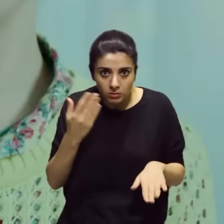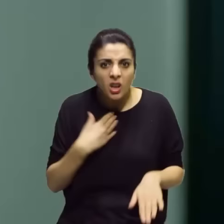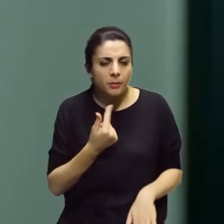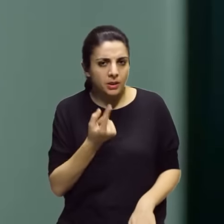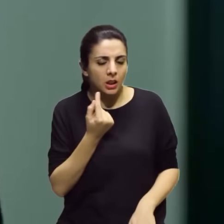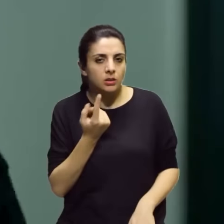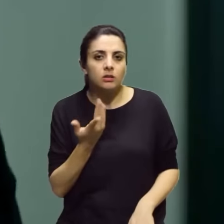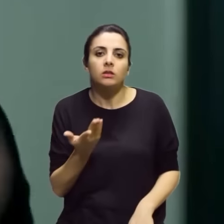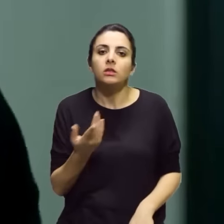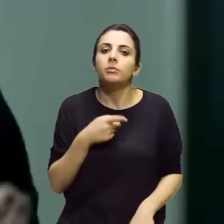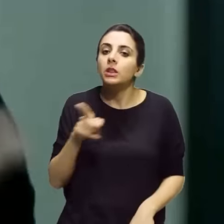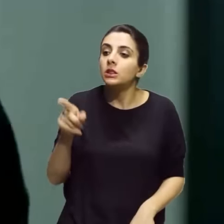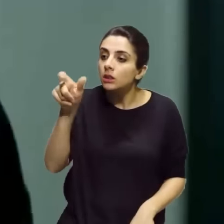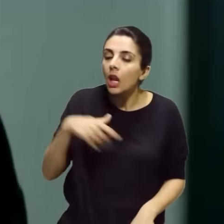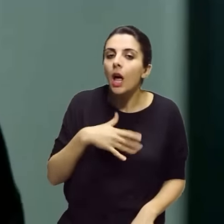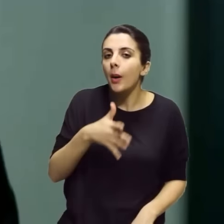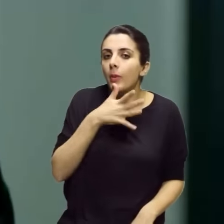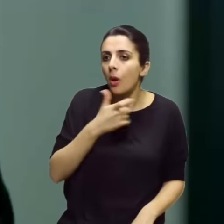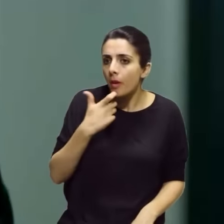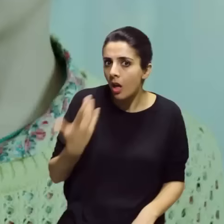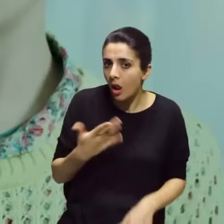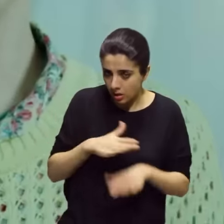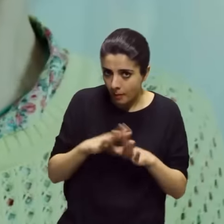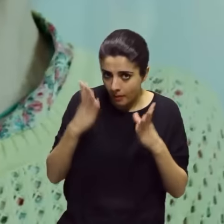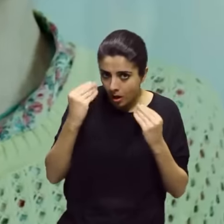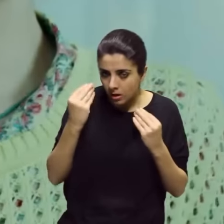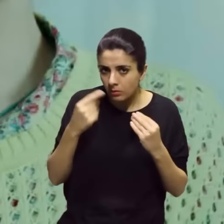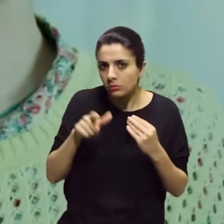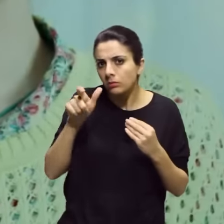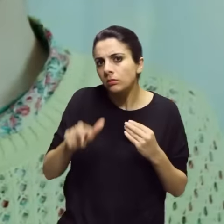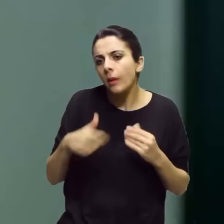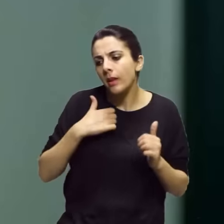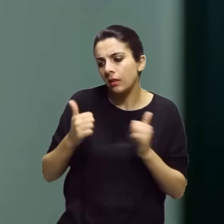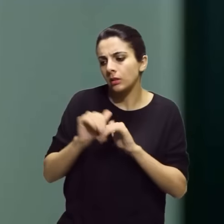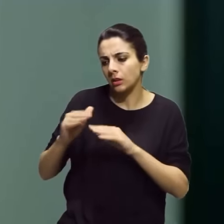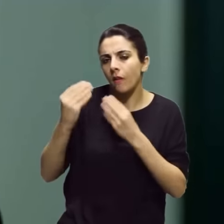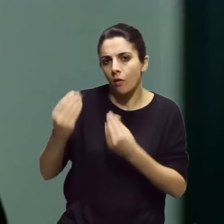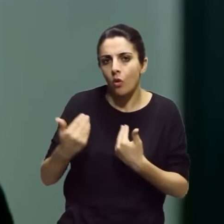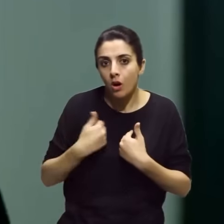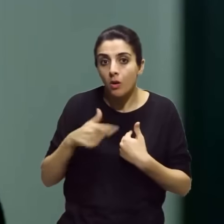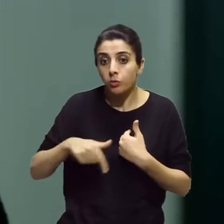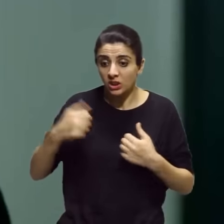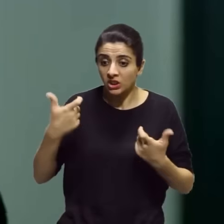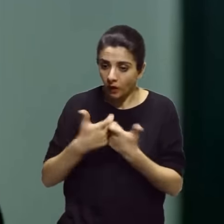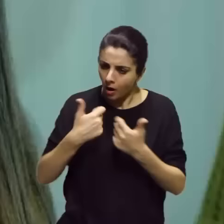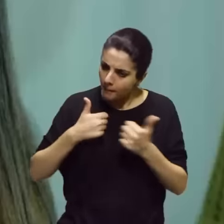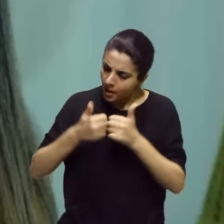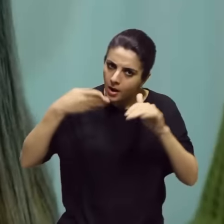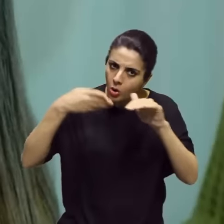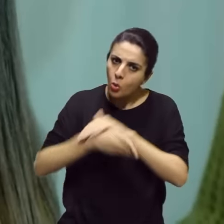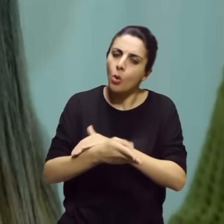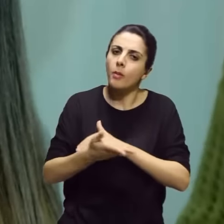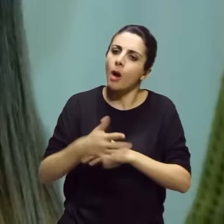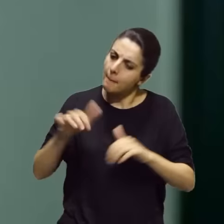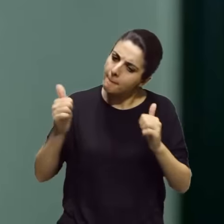Azıcık. Ya ben seni tanırım, seni bilirim yıllardır, öyle değil mi? Senin de sonuna kadar yanındayım. Seninle bu savaşa da girerim.